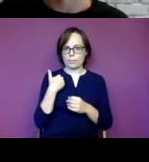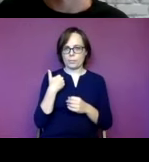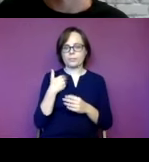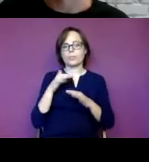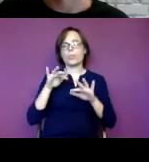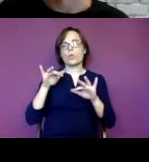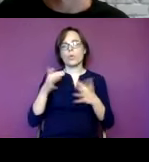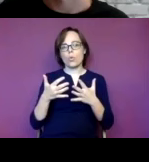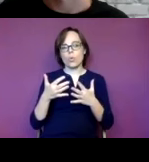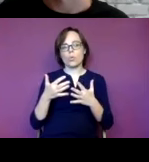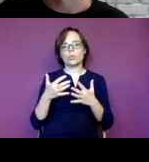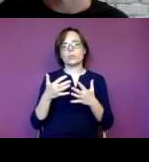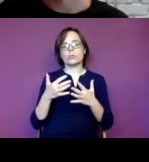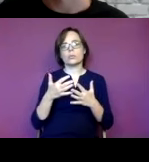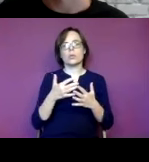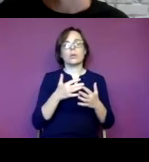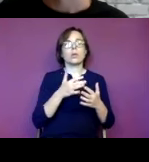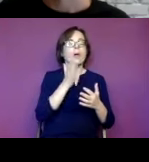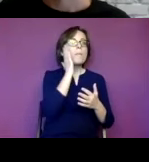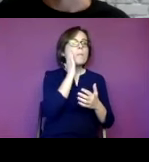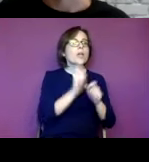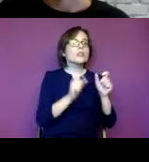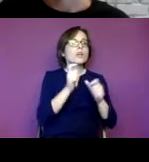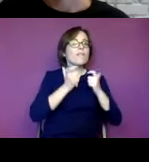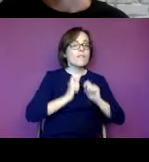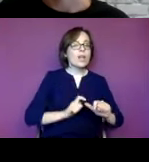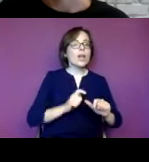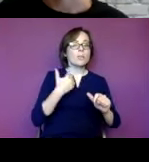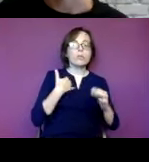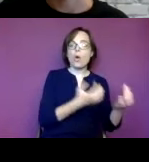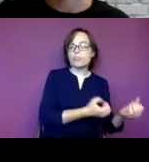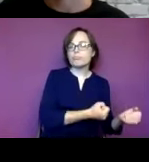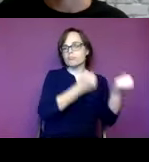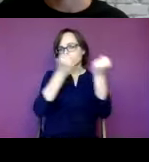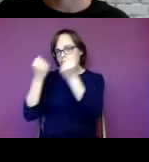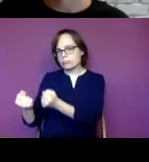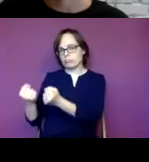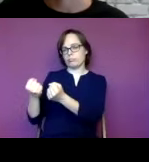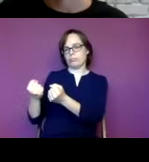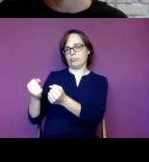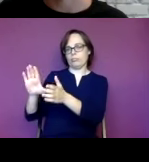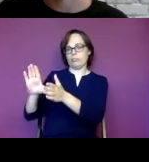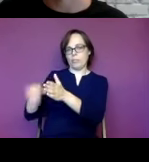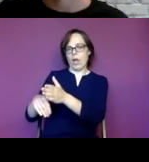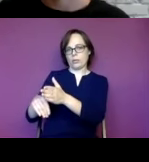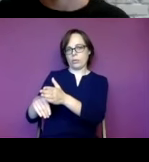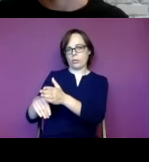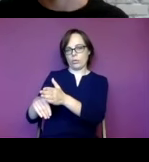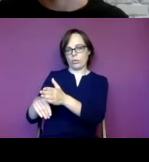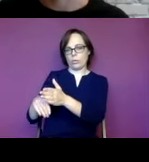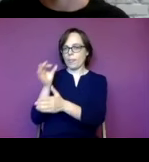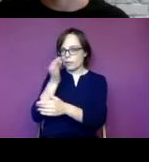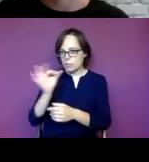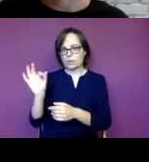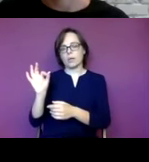przywożenia wręcz mieszkańców wsi do miasta i utowarowiania w ten sposób kultury ludowej